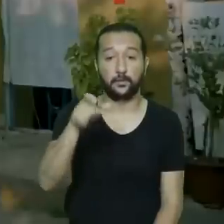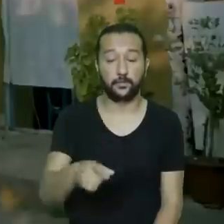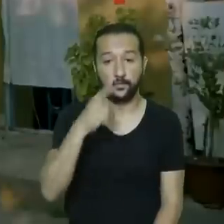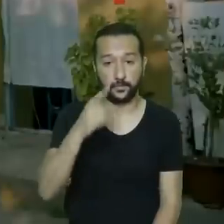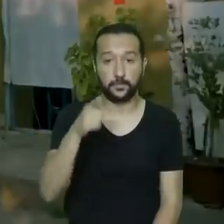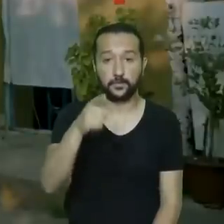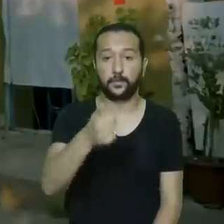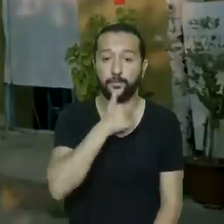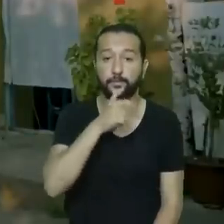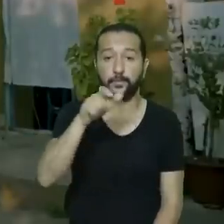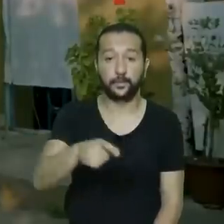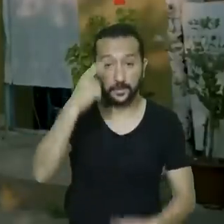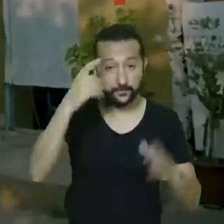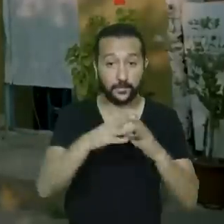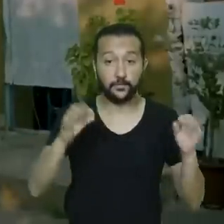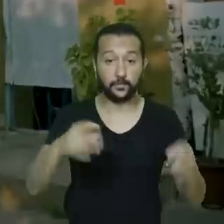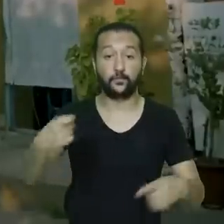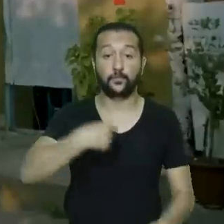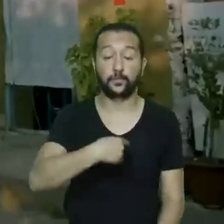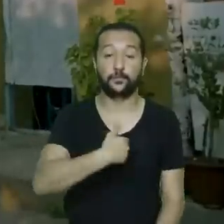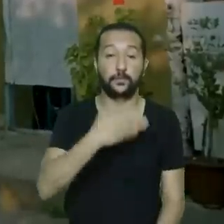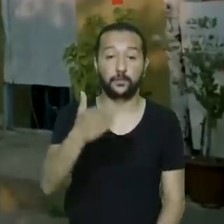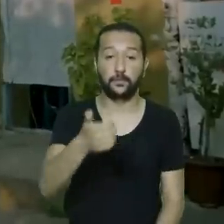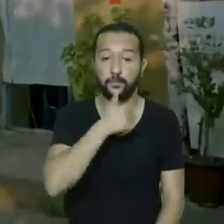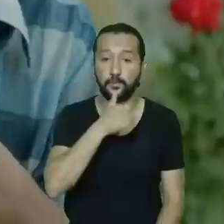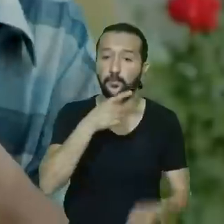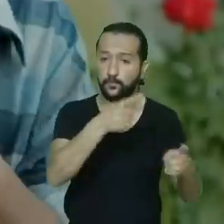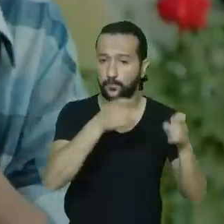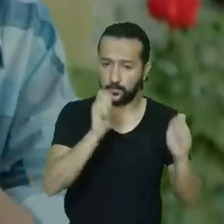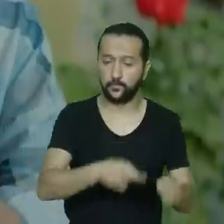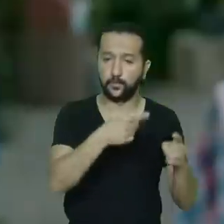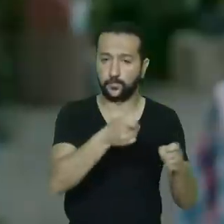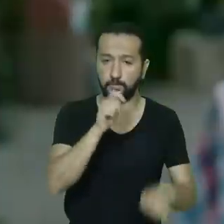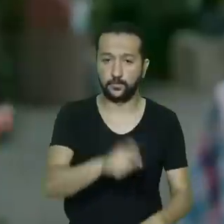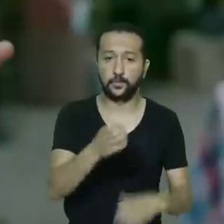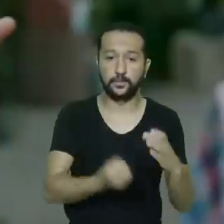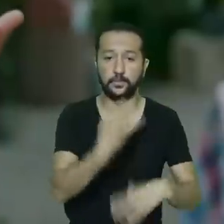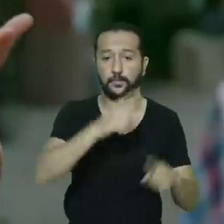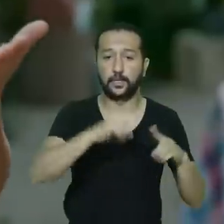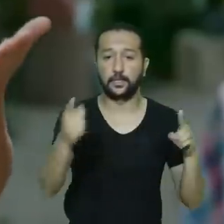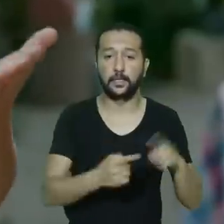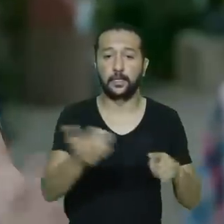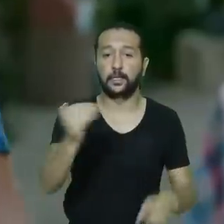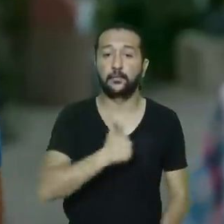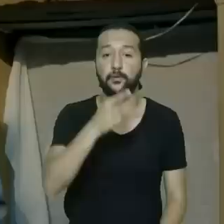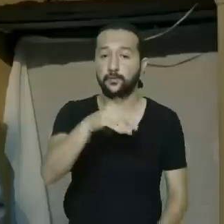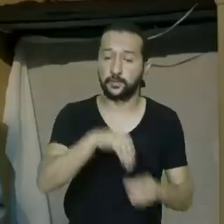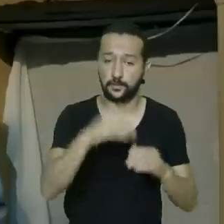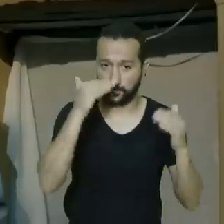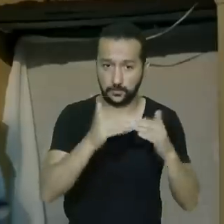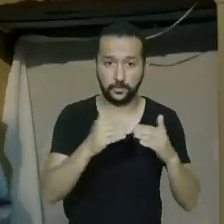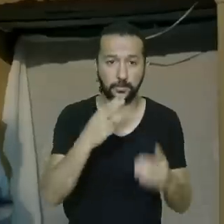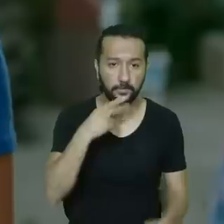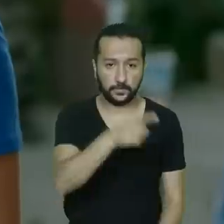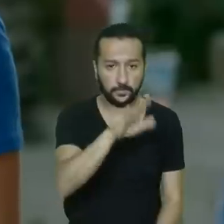buraya bir o. Babam kafa gitmiş yine vuracak beni. Bu baba, bu Henkini. Sabaha kadar gelmedi zaten, bizim için uygundur.